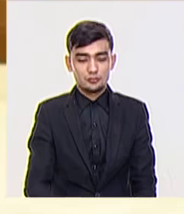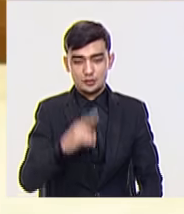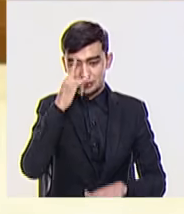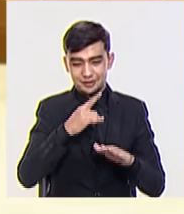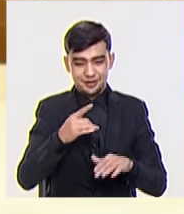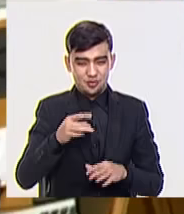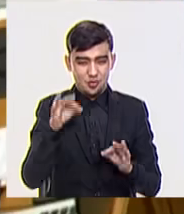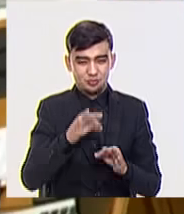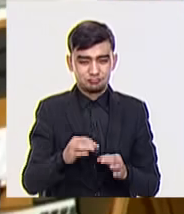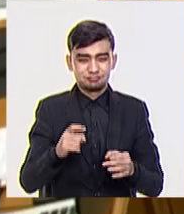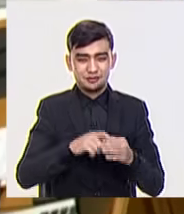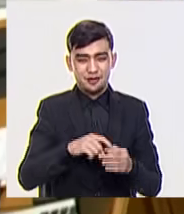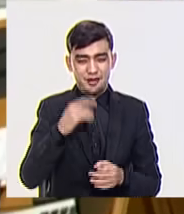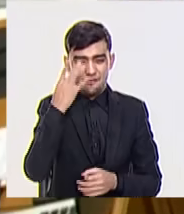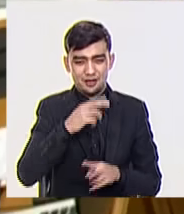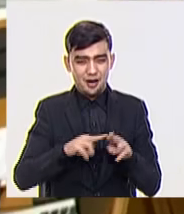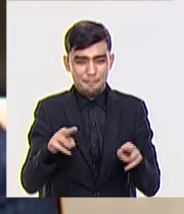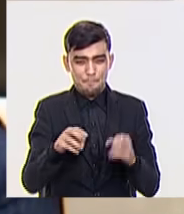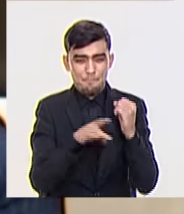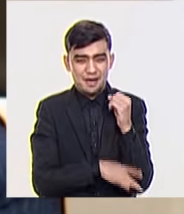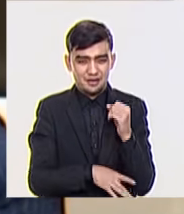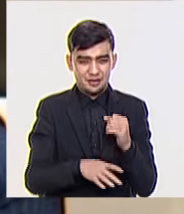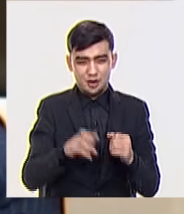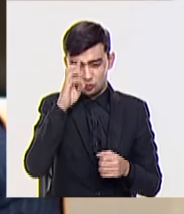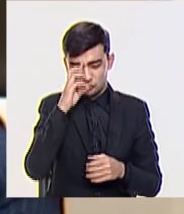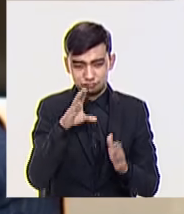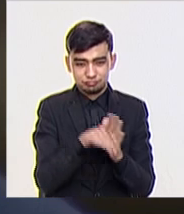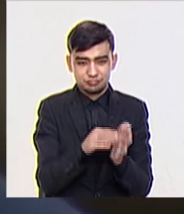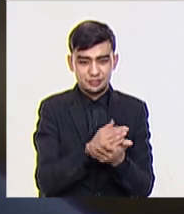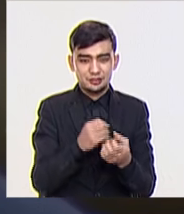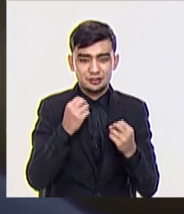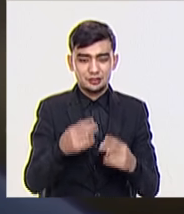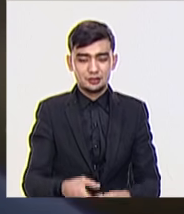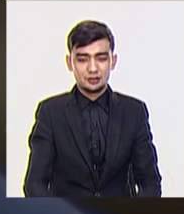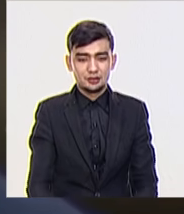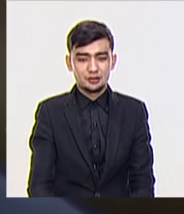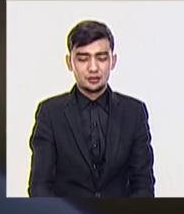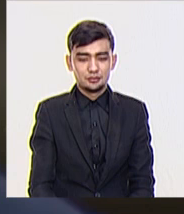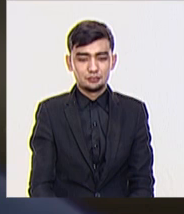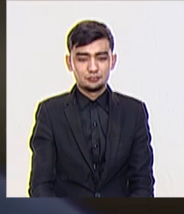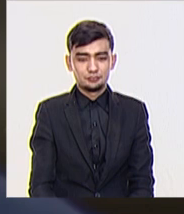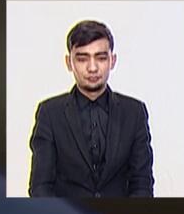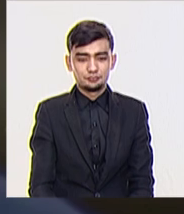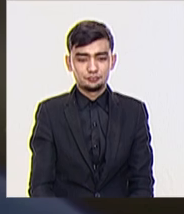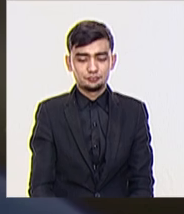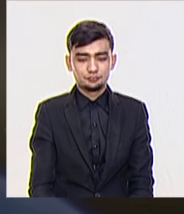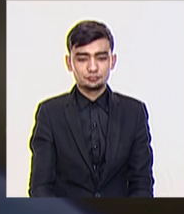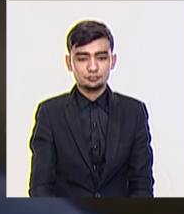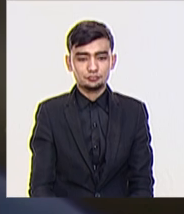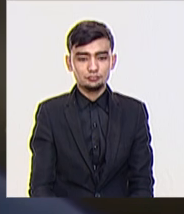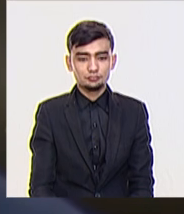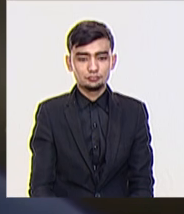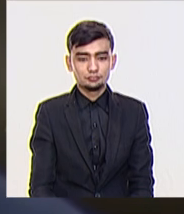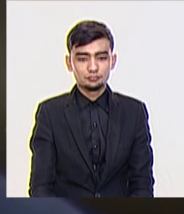Қазақстан ресми түрде Африка деңгейіндегі кедей мемлекеттердің қатарына кірді ме? Бізден кейін төмеде тұрған Нигерия, одан